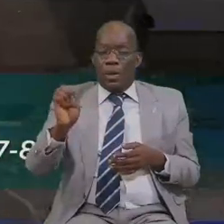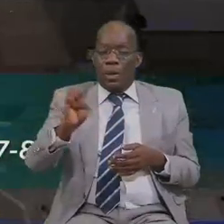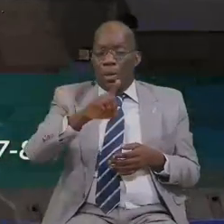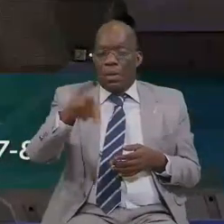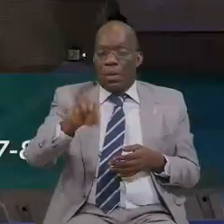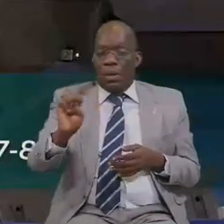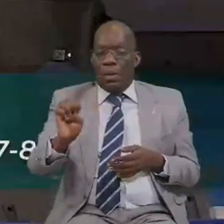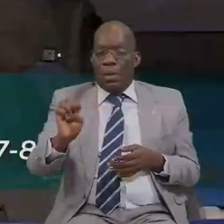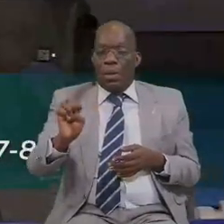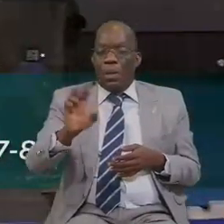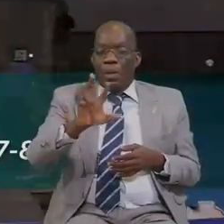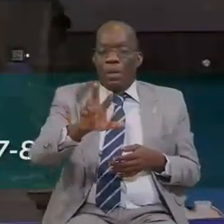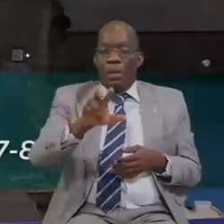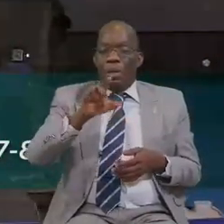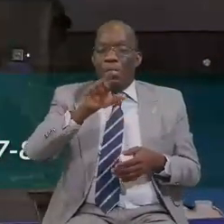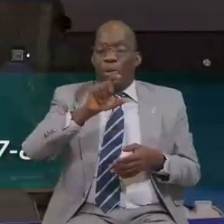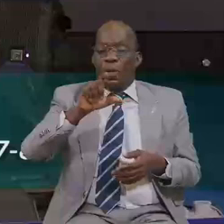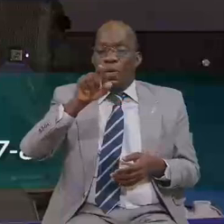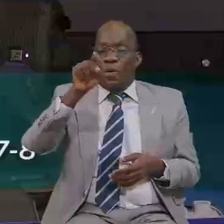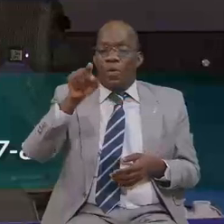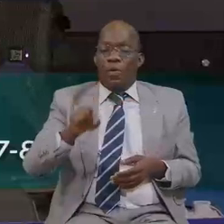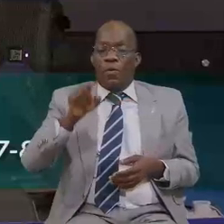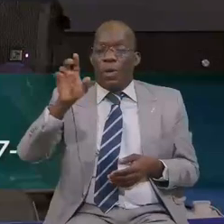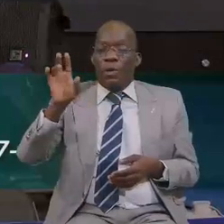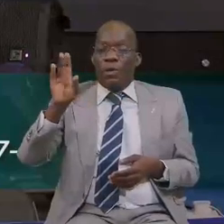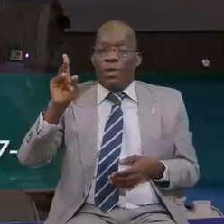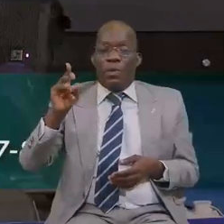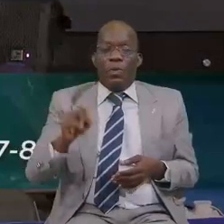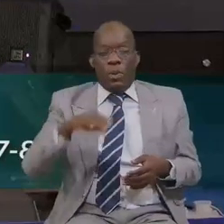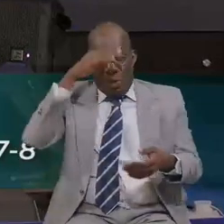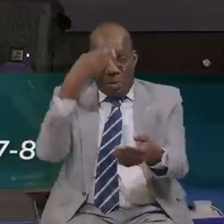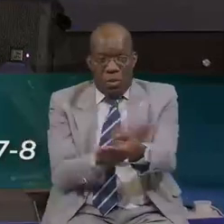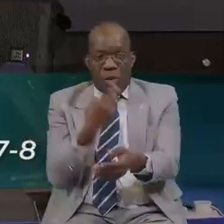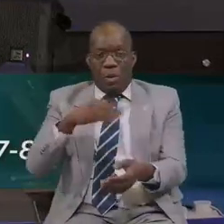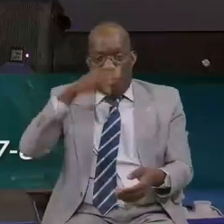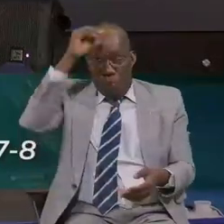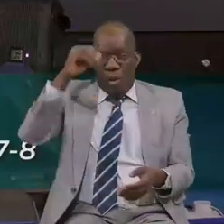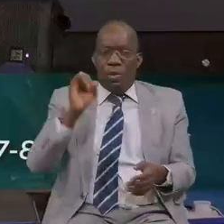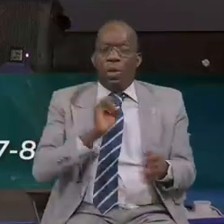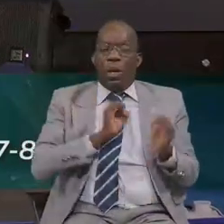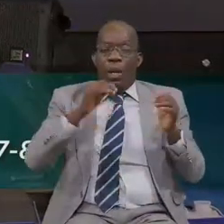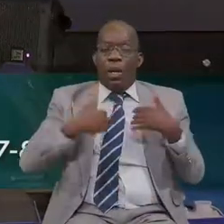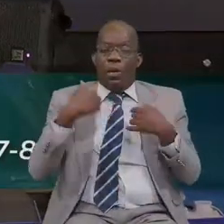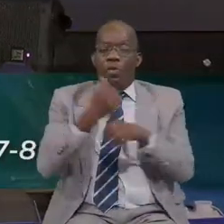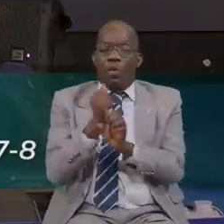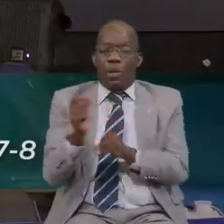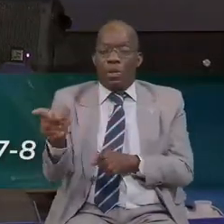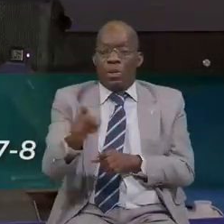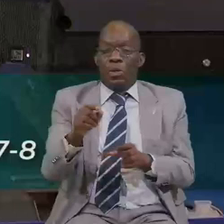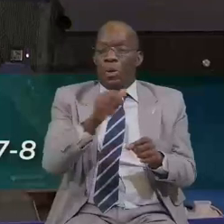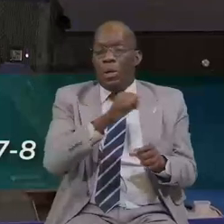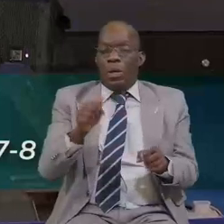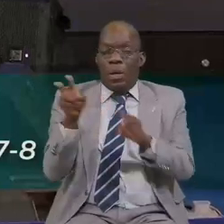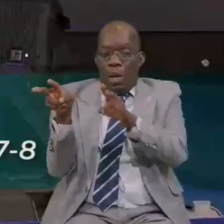3, 17. Fils de l'homme, j'étais établi sentinelle sur